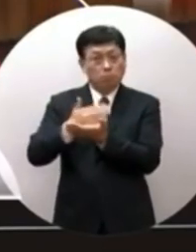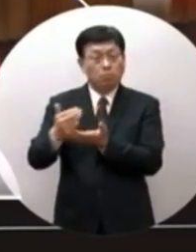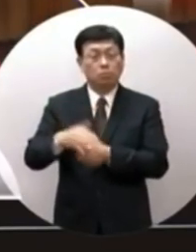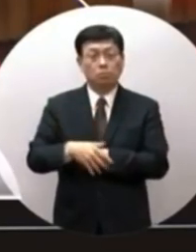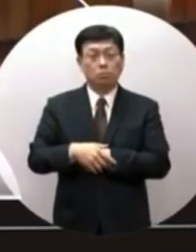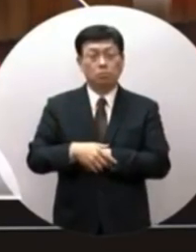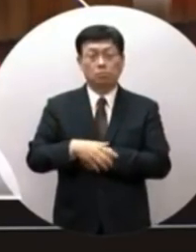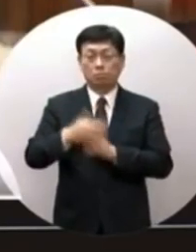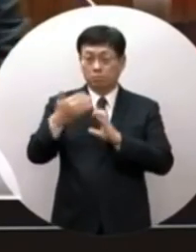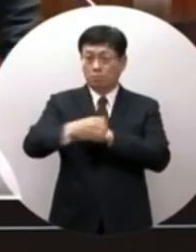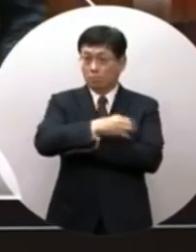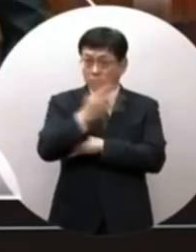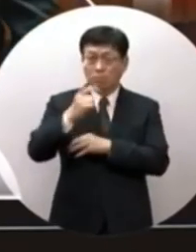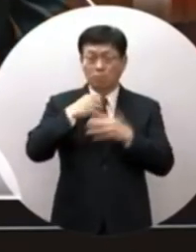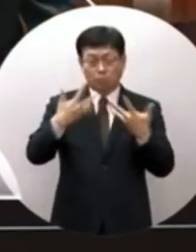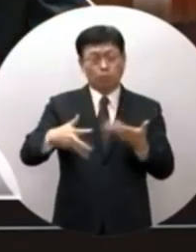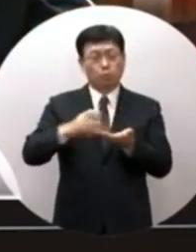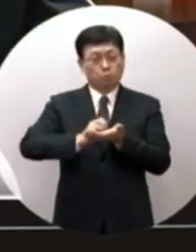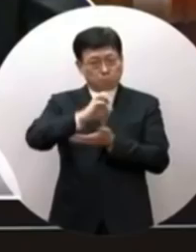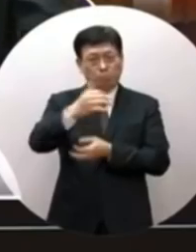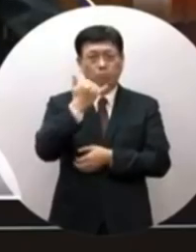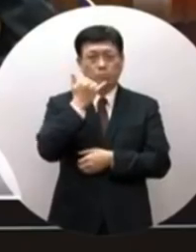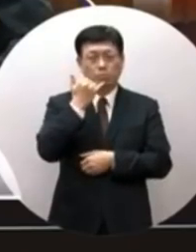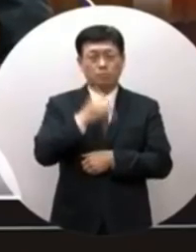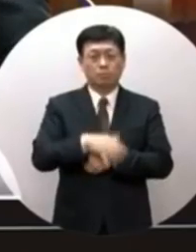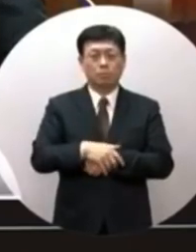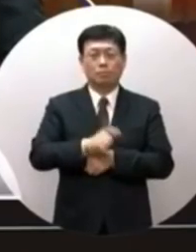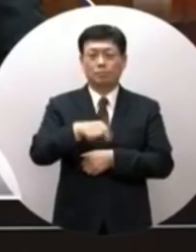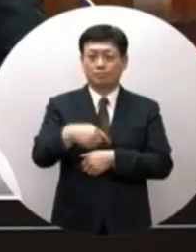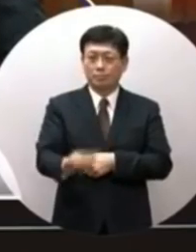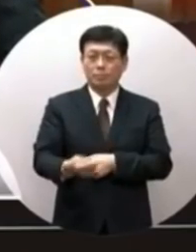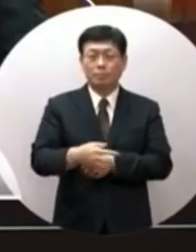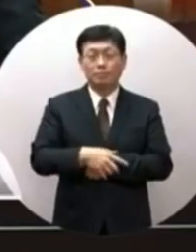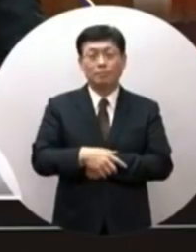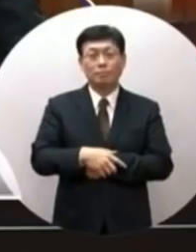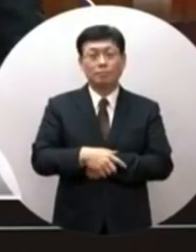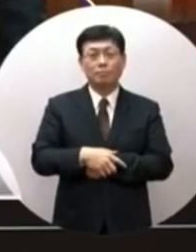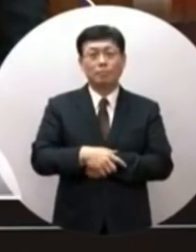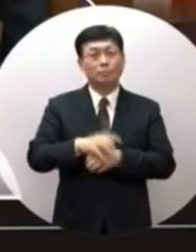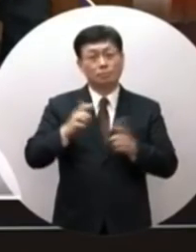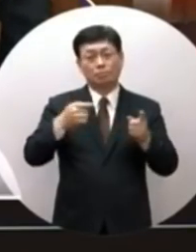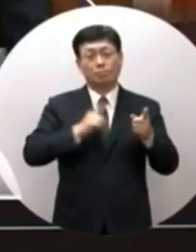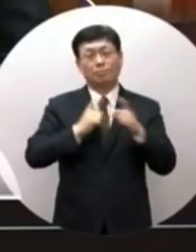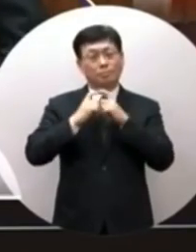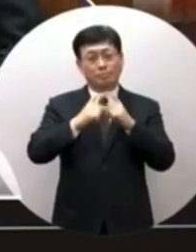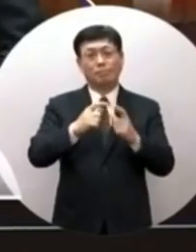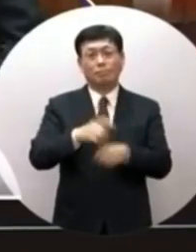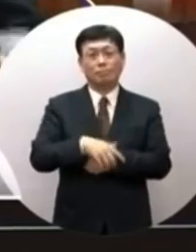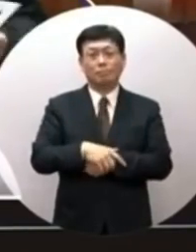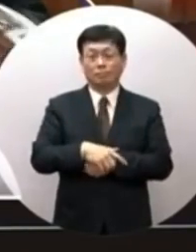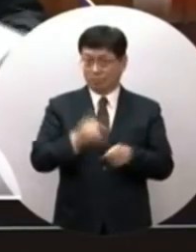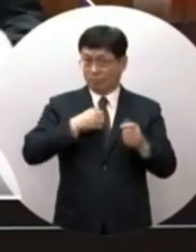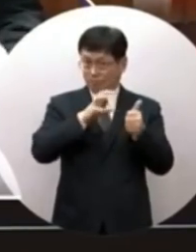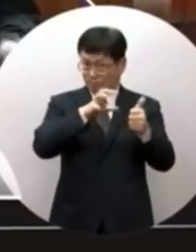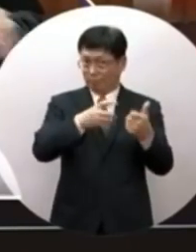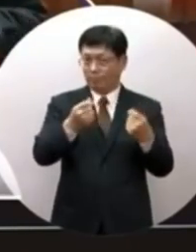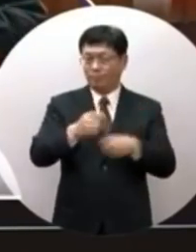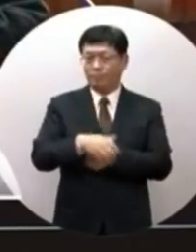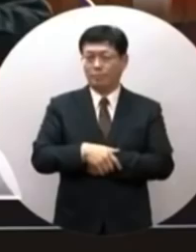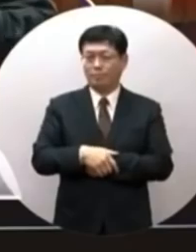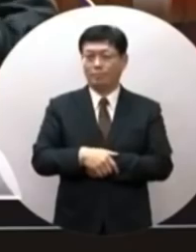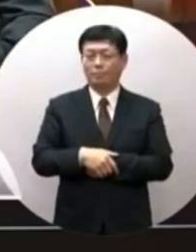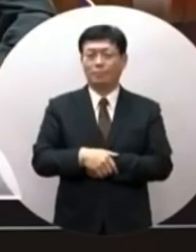各位媒体性的尽量的报道。过来，安尼我样啊，这不是你回答，不是我的方面。 一